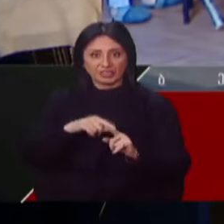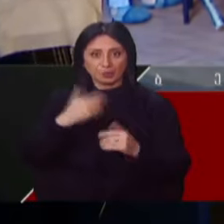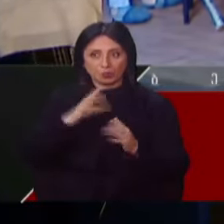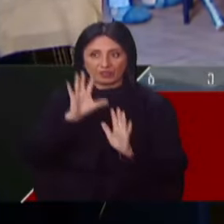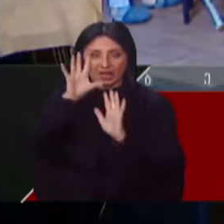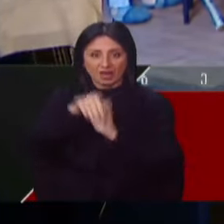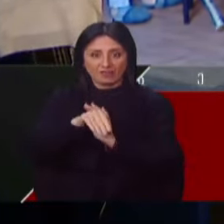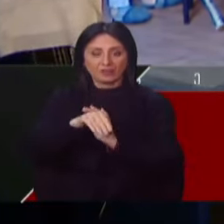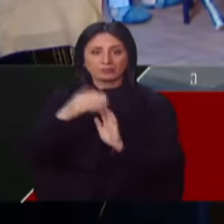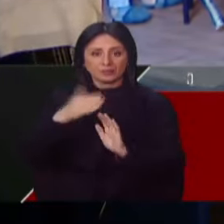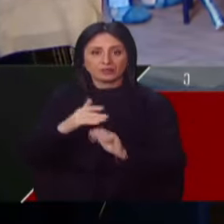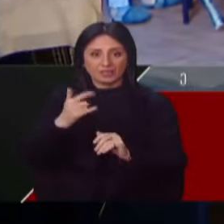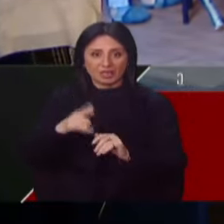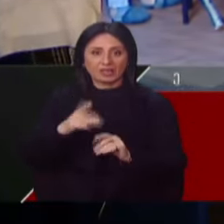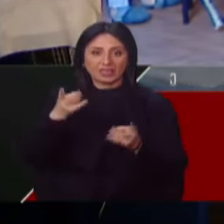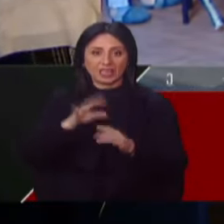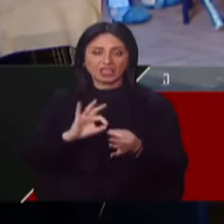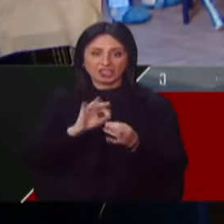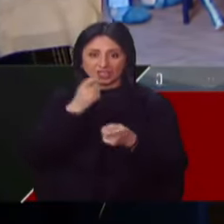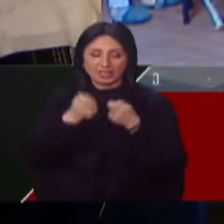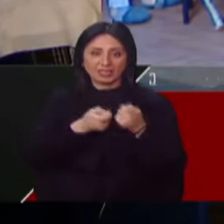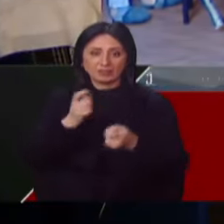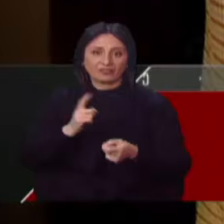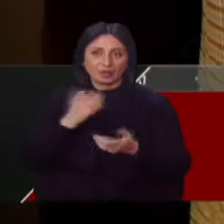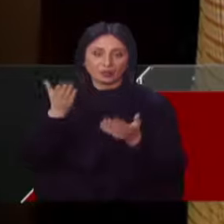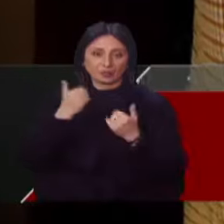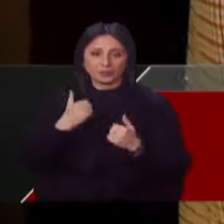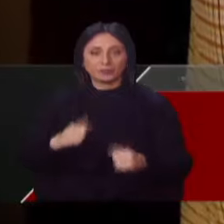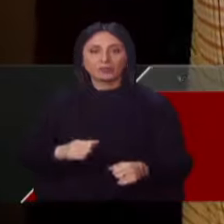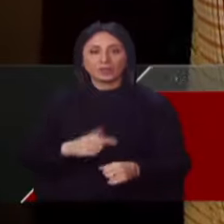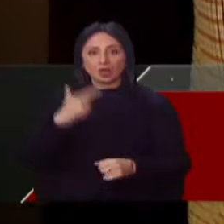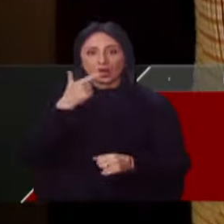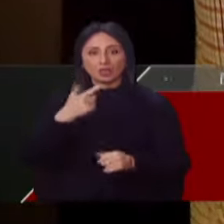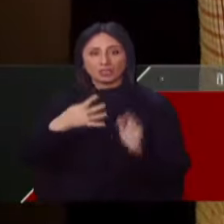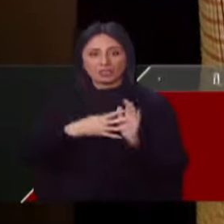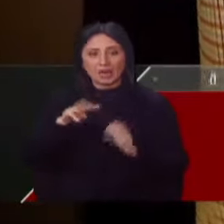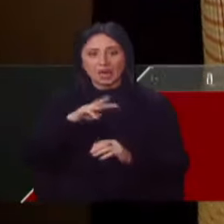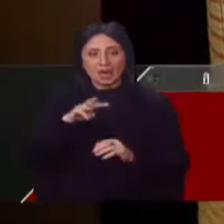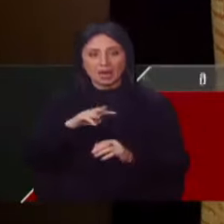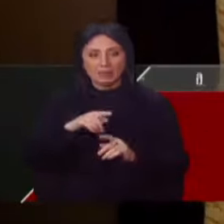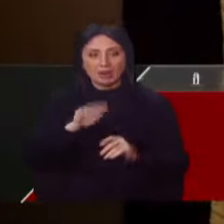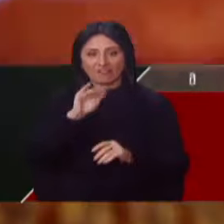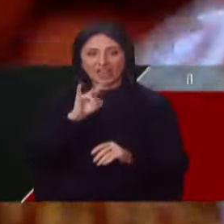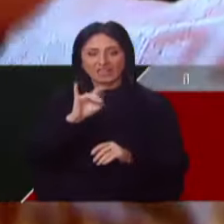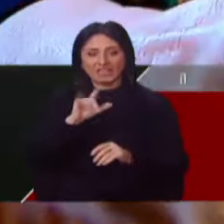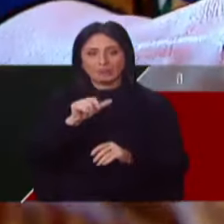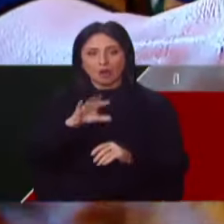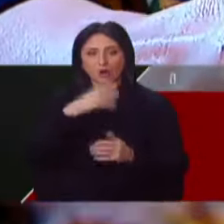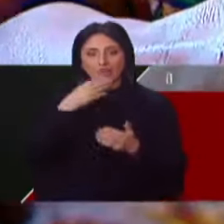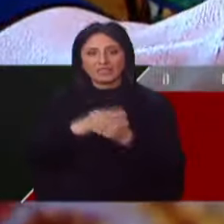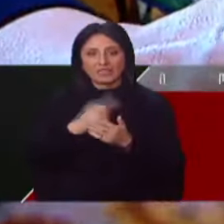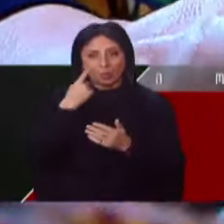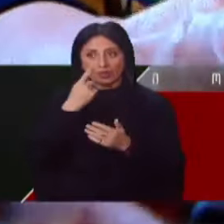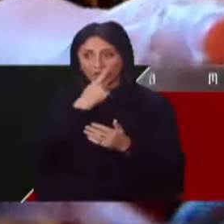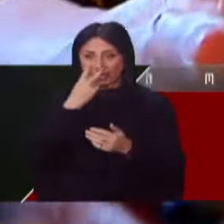și gavetit da aha danarcen detalips velodebit. 29 მარტს სტუდია ფანტასმაგორია საკუთარი